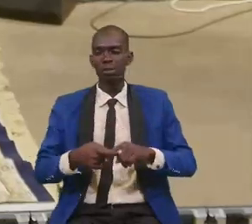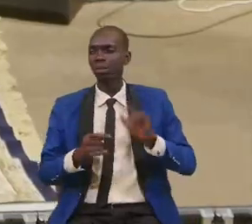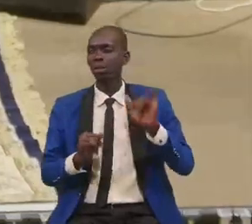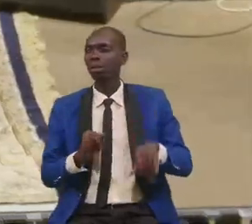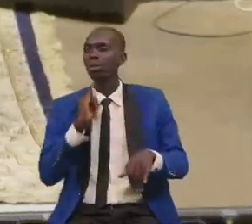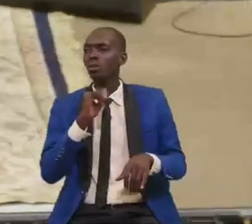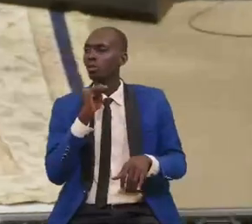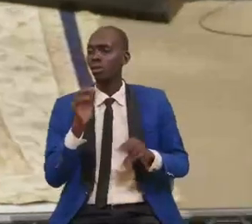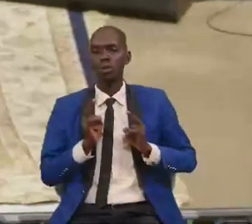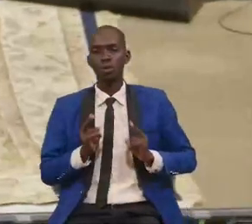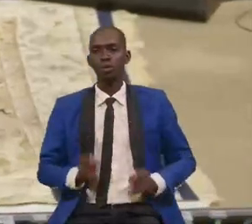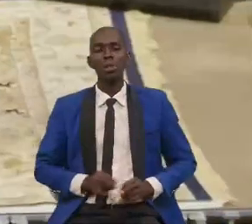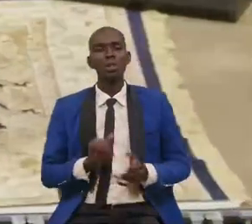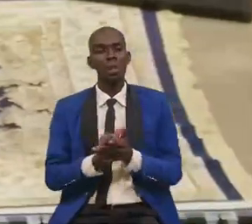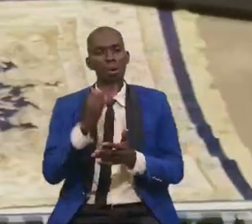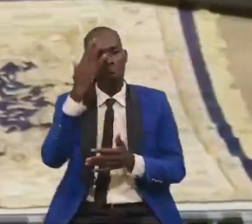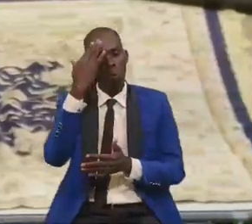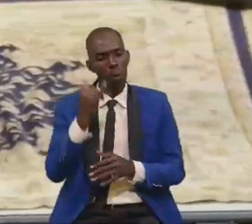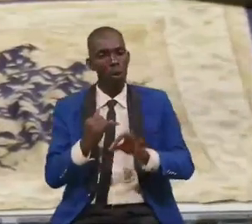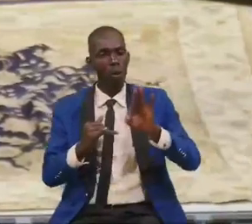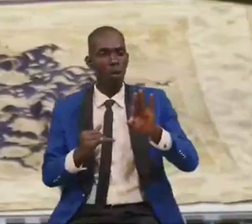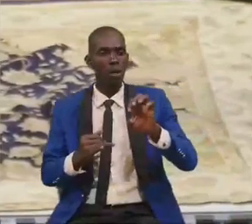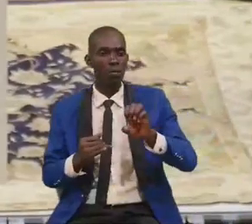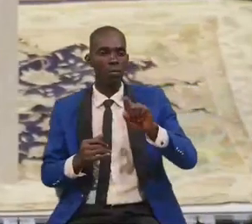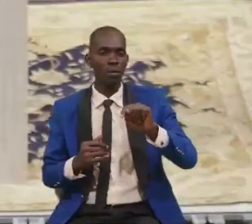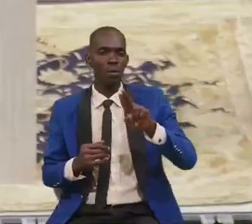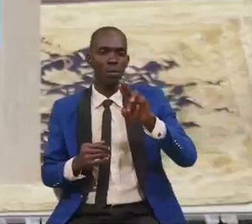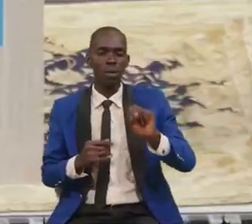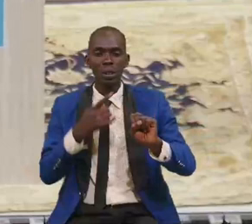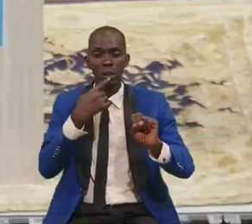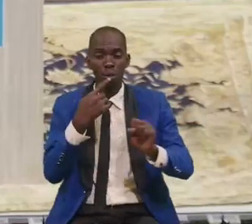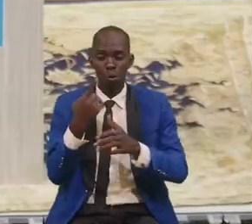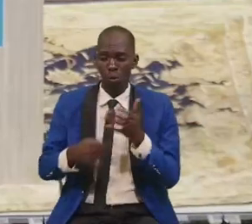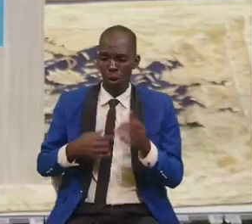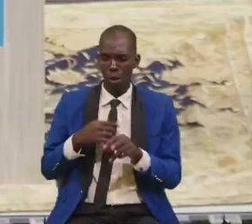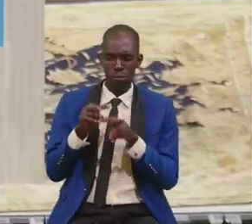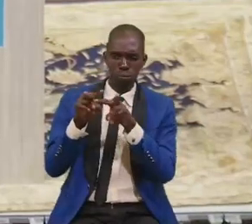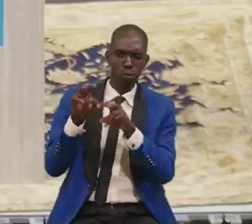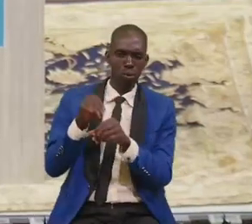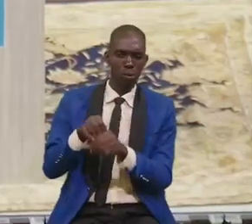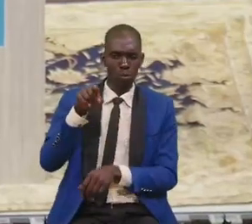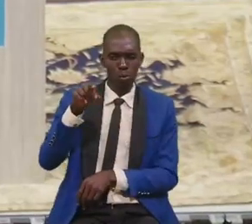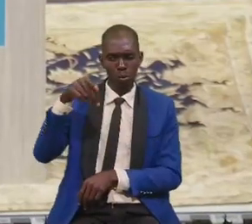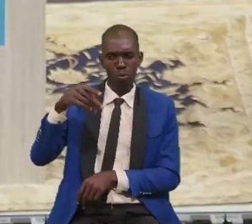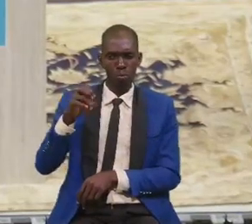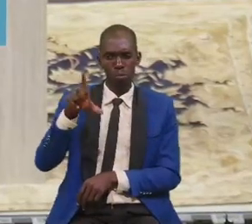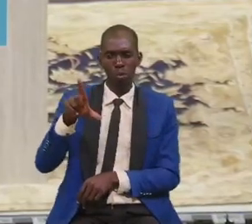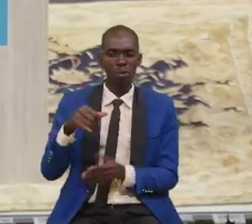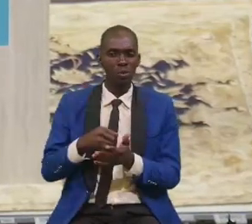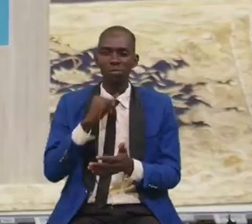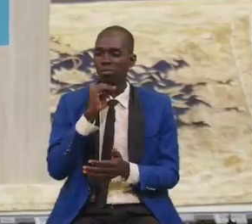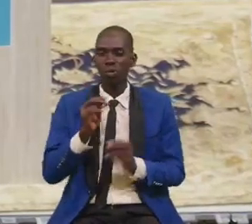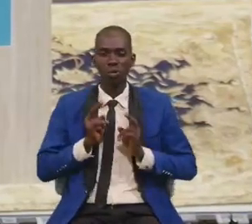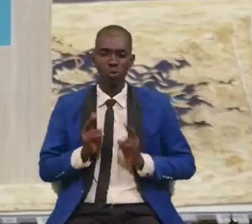Parce que pour Festus a dit, Paul, ce que je vois ici, là, ça, ce n'est pas ton esprit humain. Ça, ce n'est pas ton